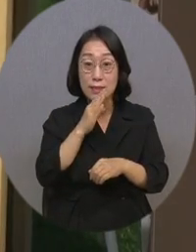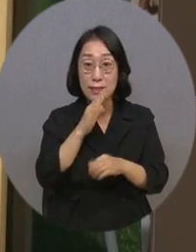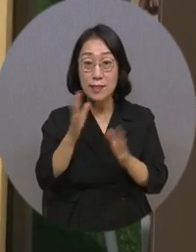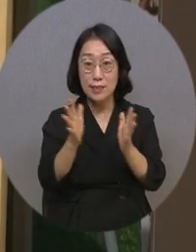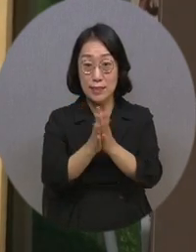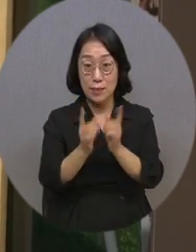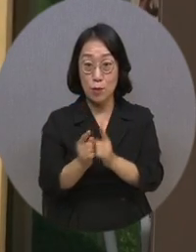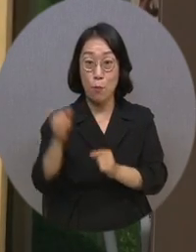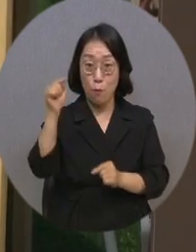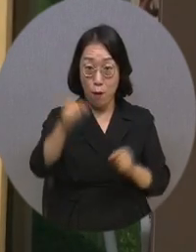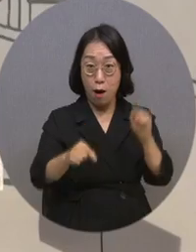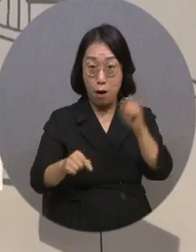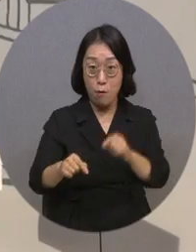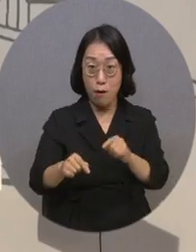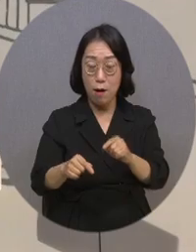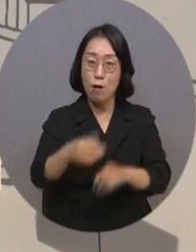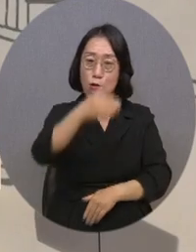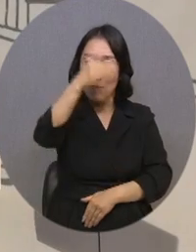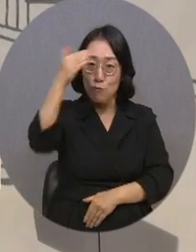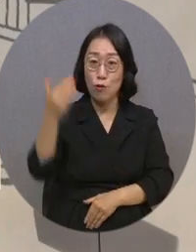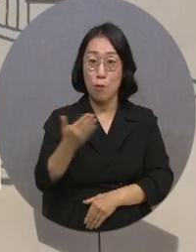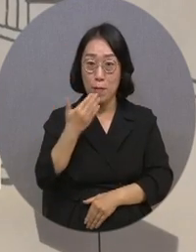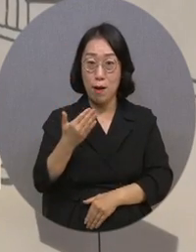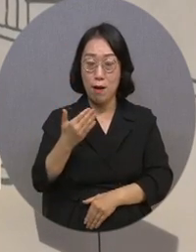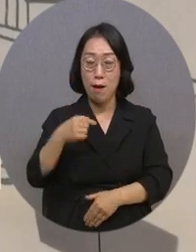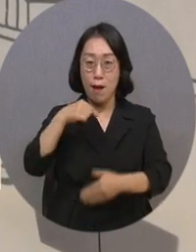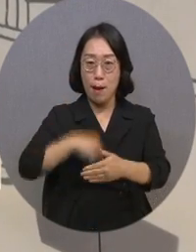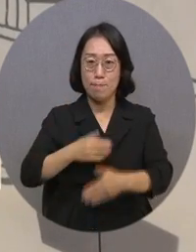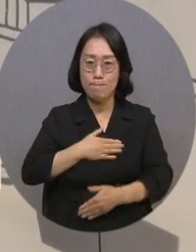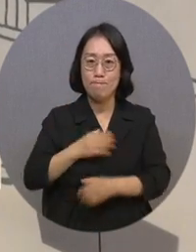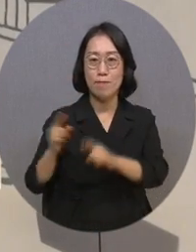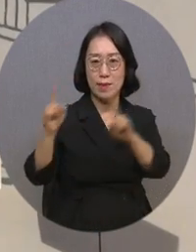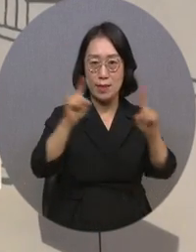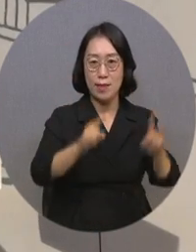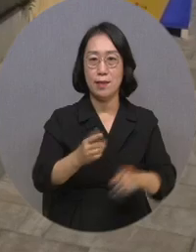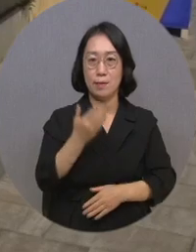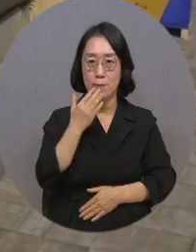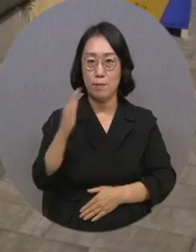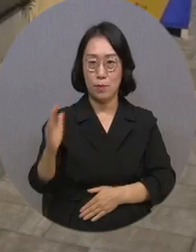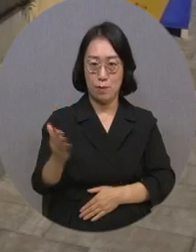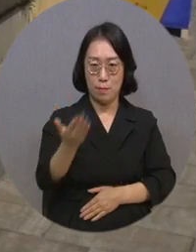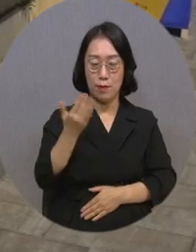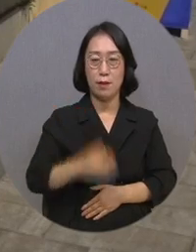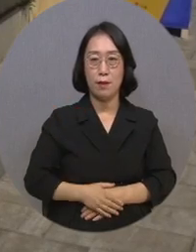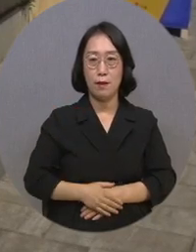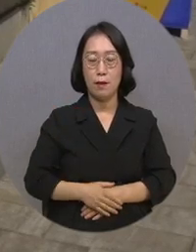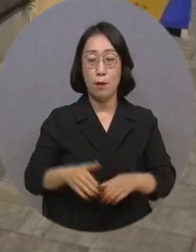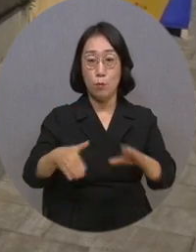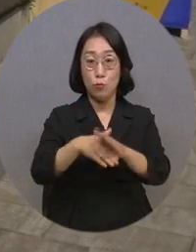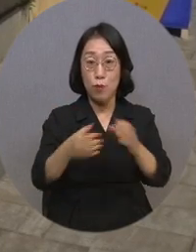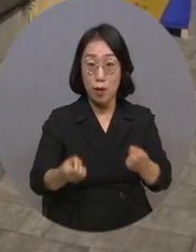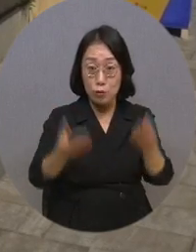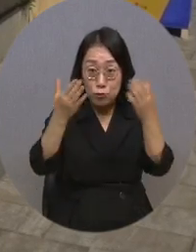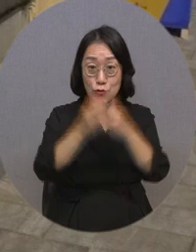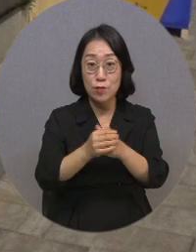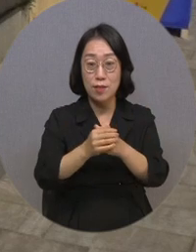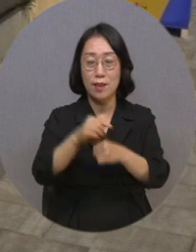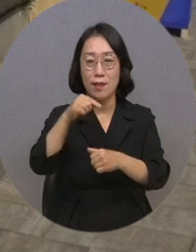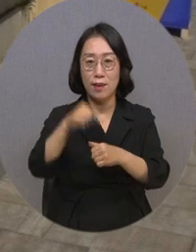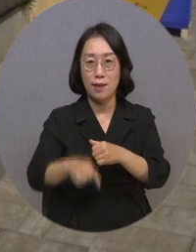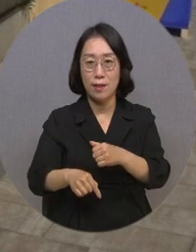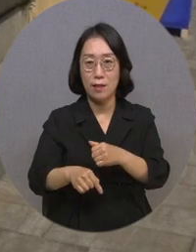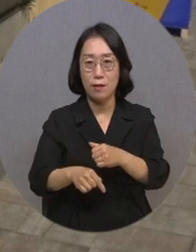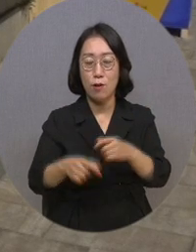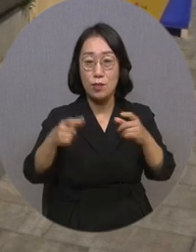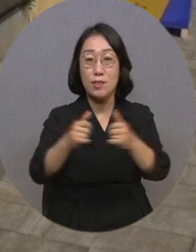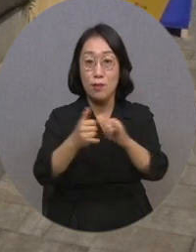전면 오프라인 행사로 열려 시민들에게 힐링의 시간을 선물했습니다. 전주시의 문화축제인 독서대전은 시민들의